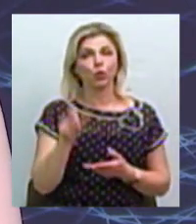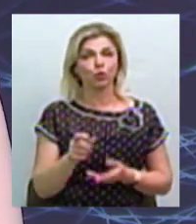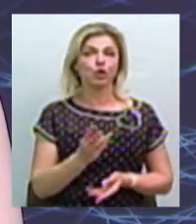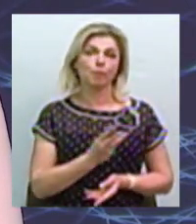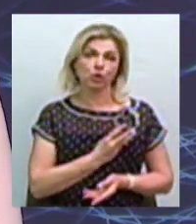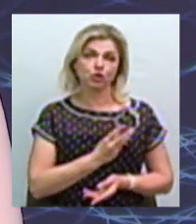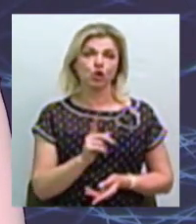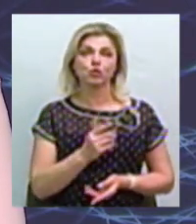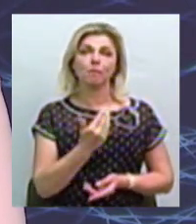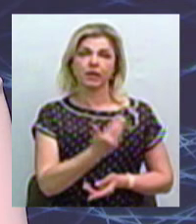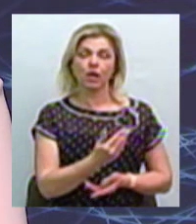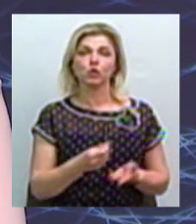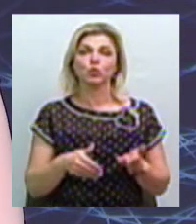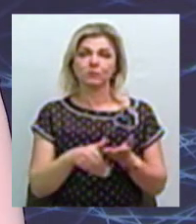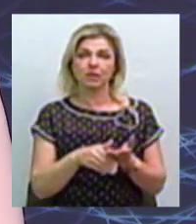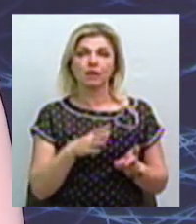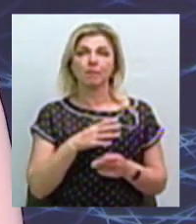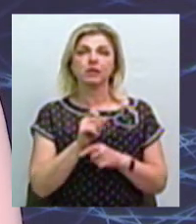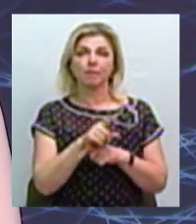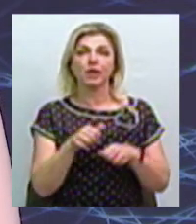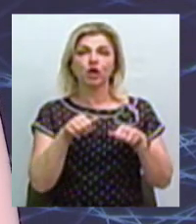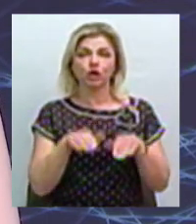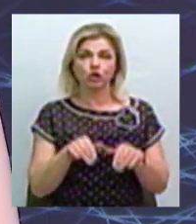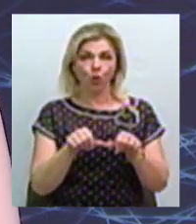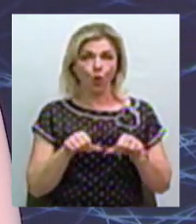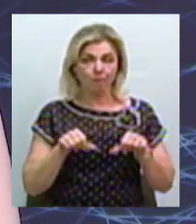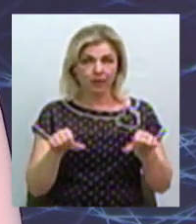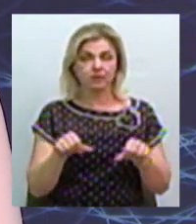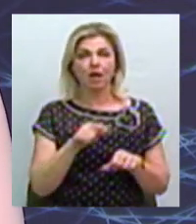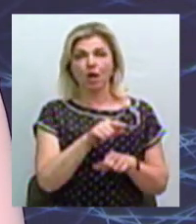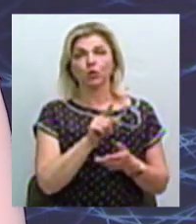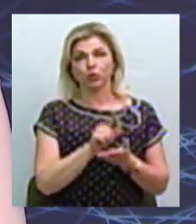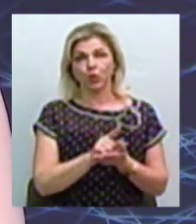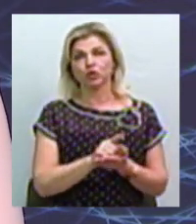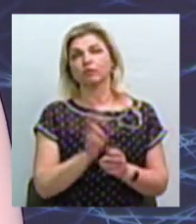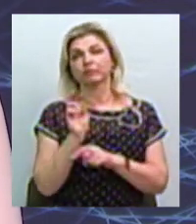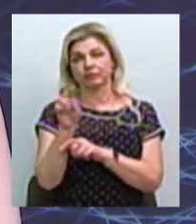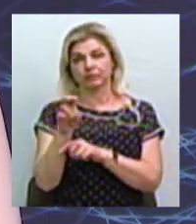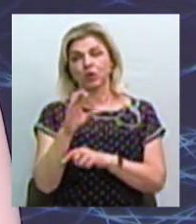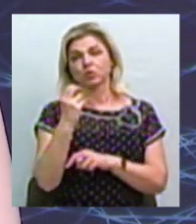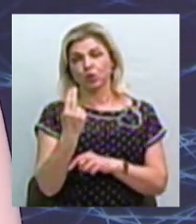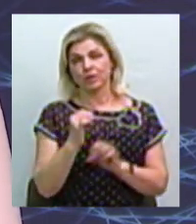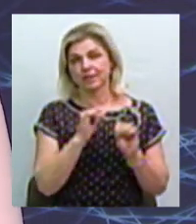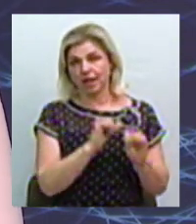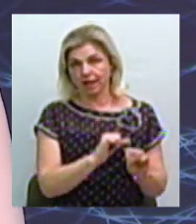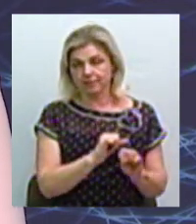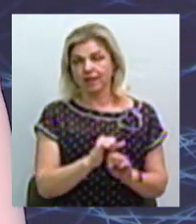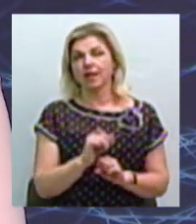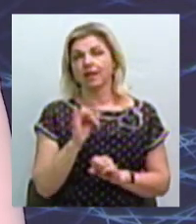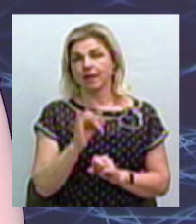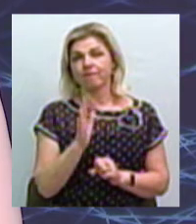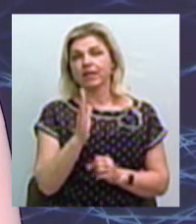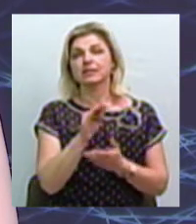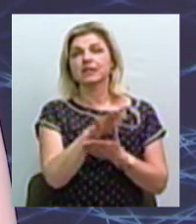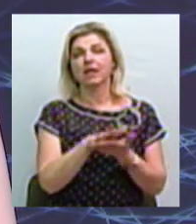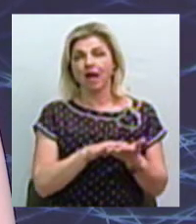бажає, щоб їй субсидію було призначено рішенням комісії, вона повинна звернутися до органу соціального захисту населення, і в заяві